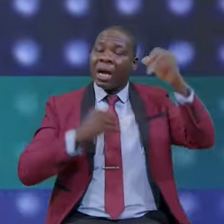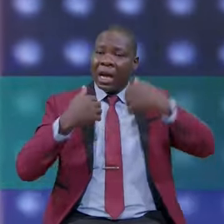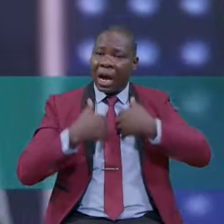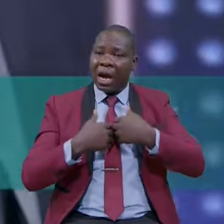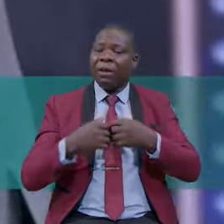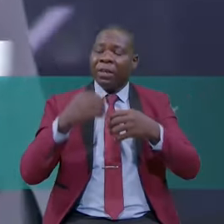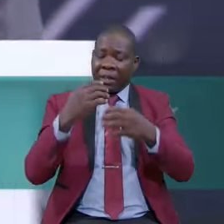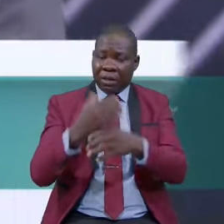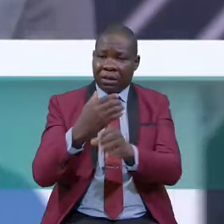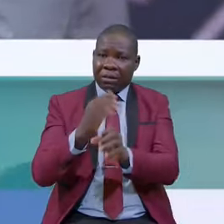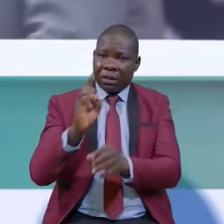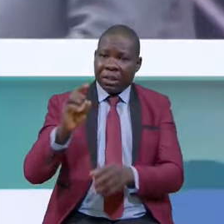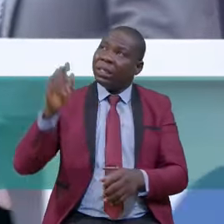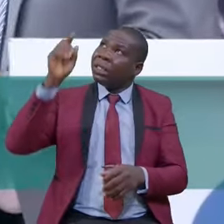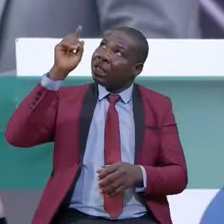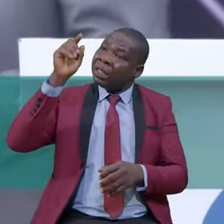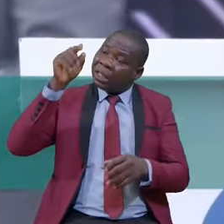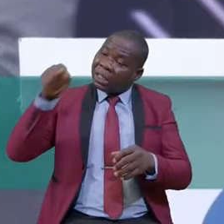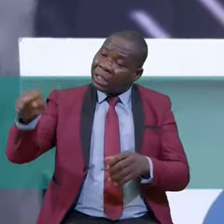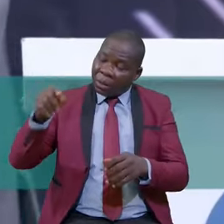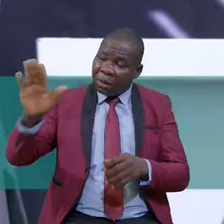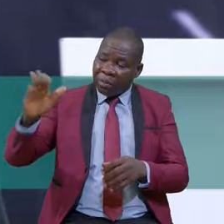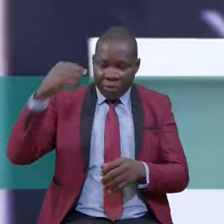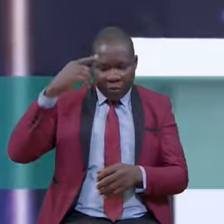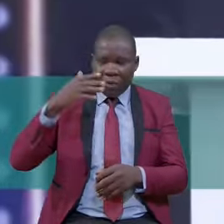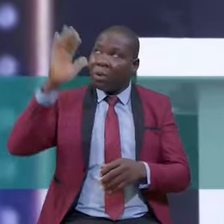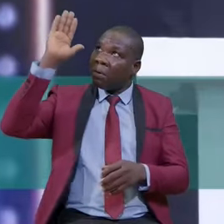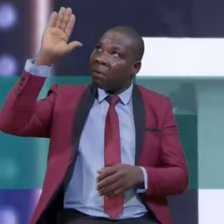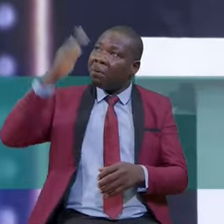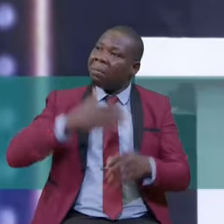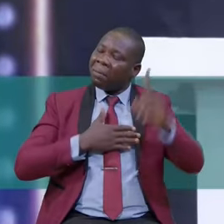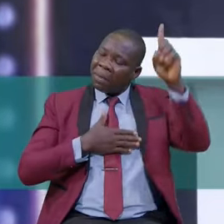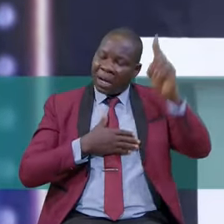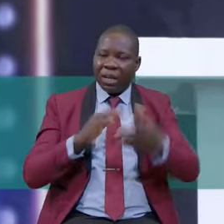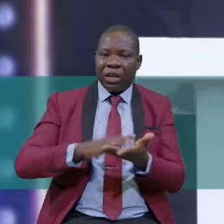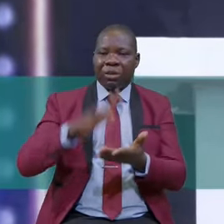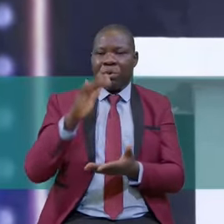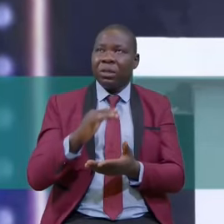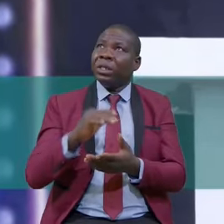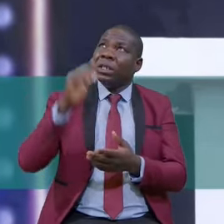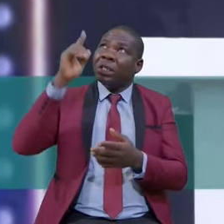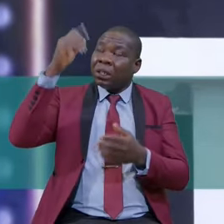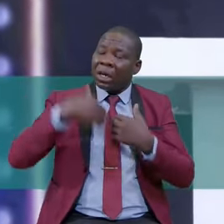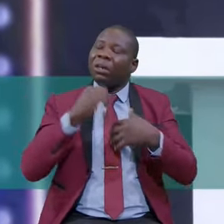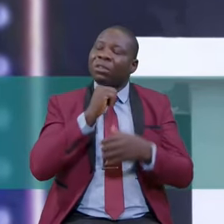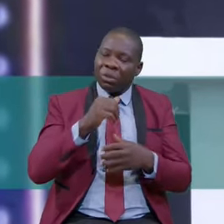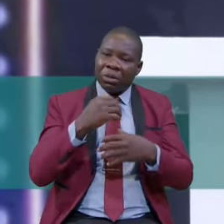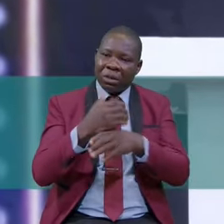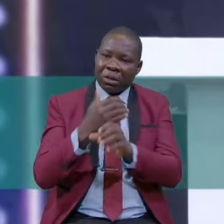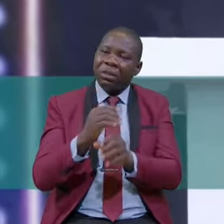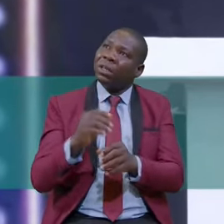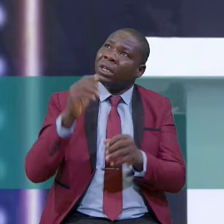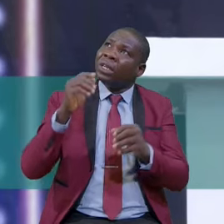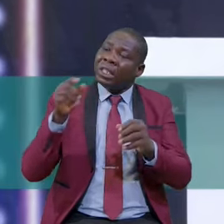il for t'a the pas glory créé pour la of gloire your de ta dénomination. Whatever my denomination quelque says, ce que ma dénomination dit,